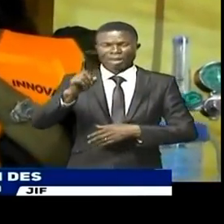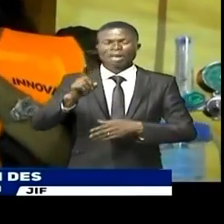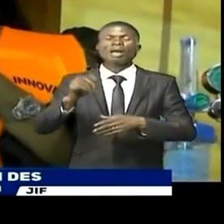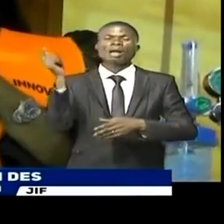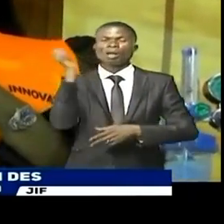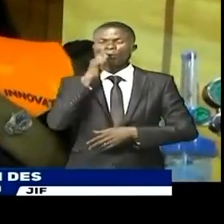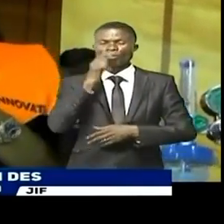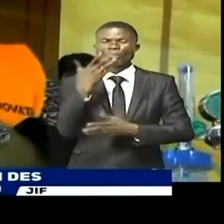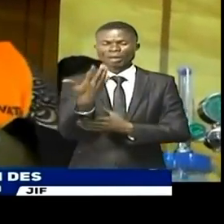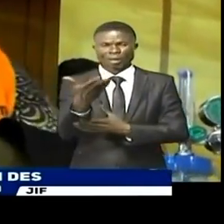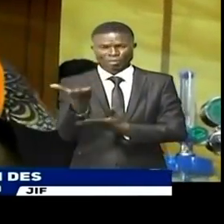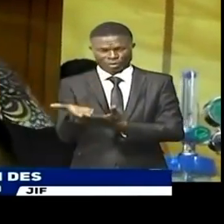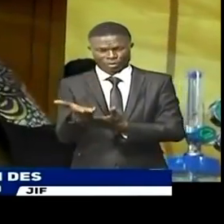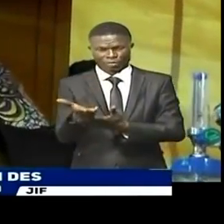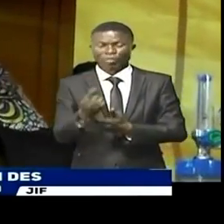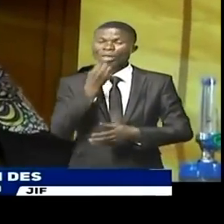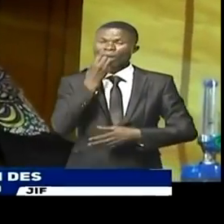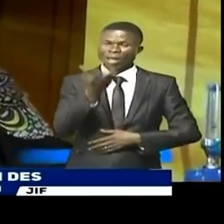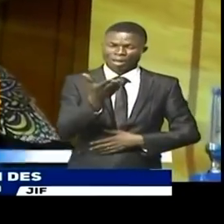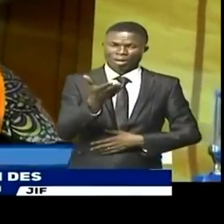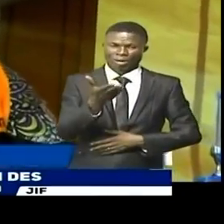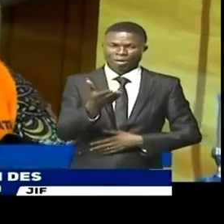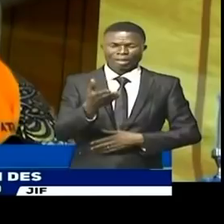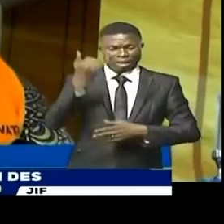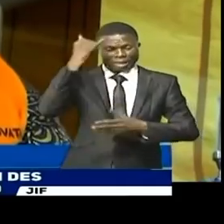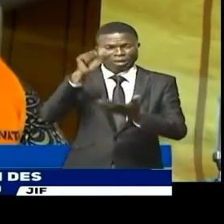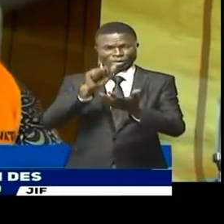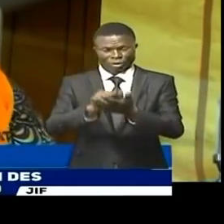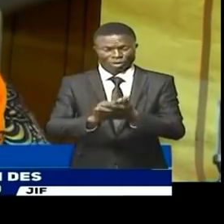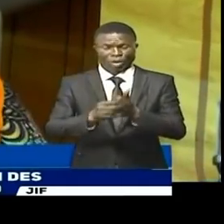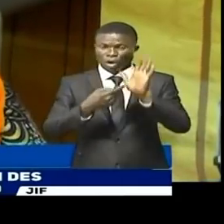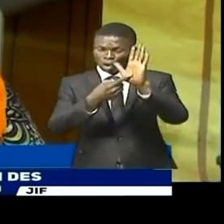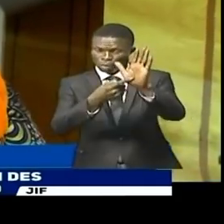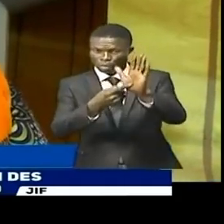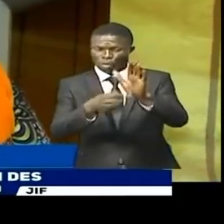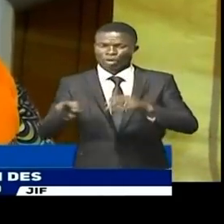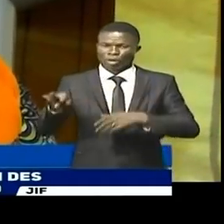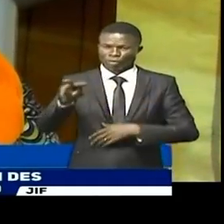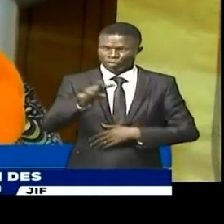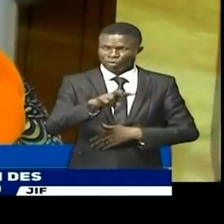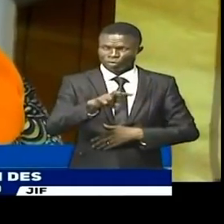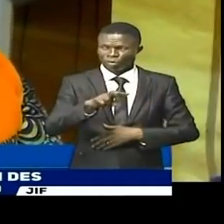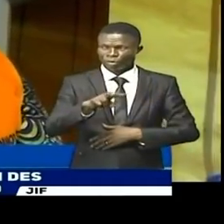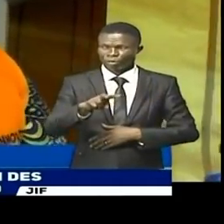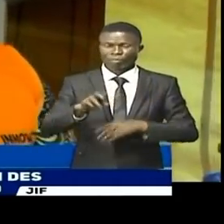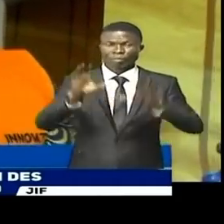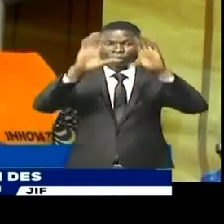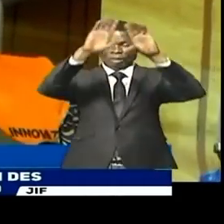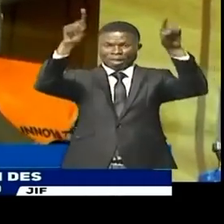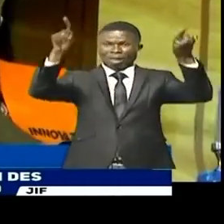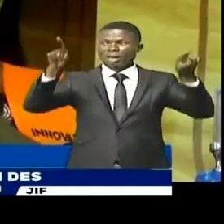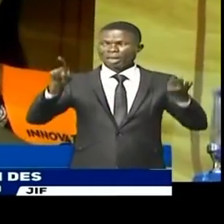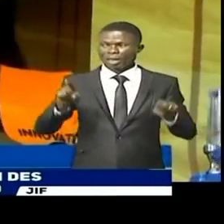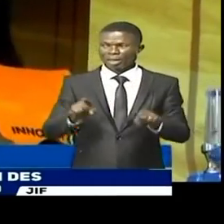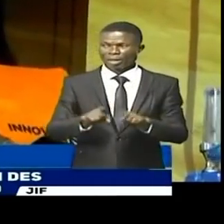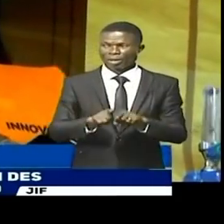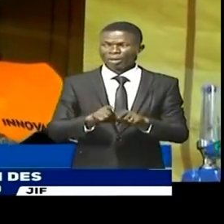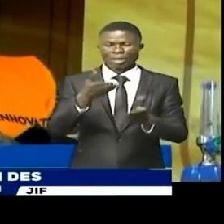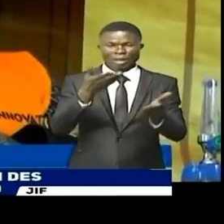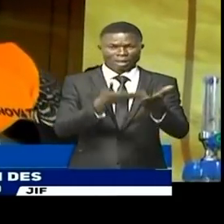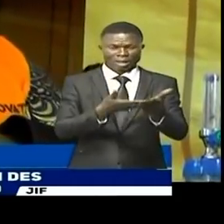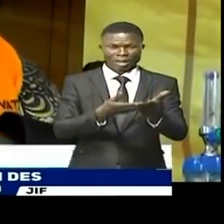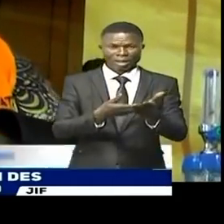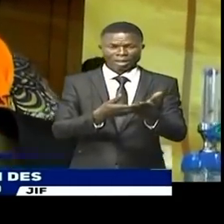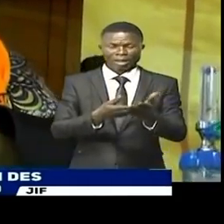alors 6 s et c'est reparti allez voir vos rapports elle est apathique de mamou et